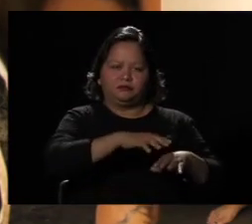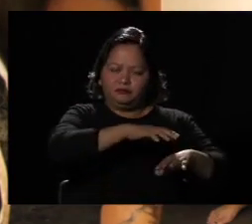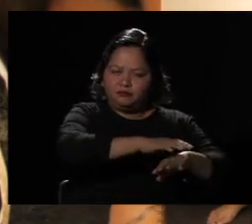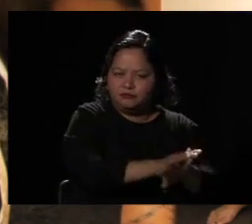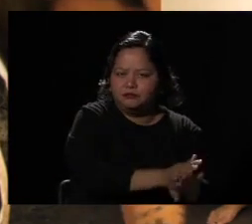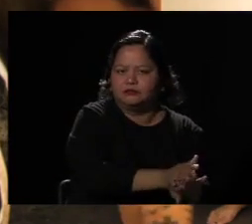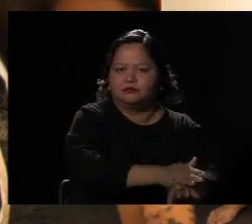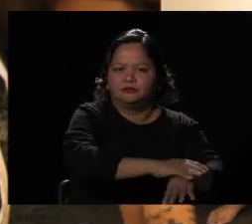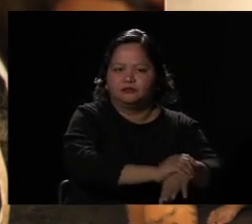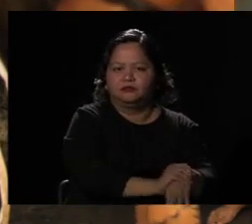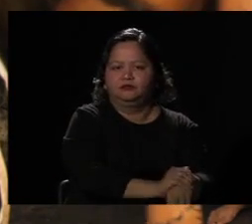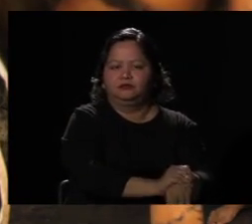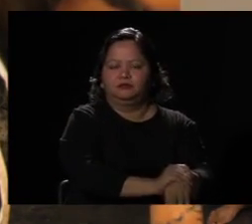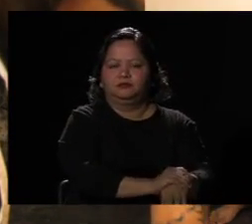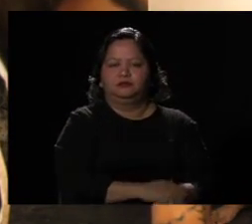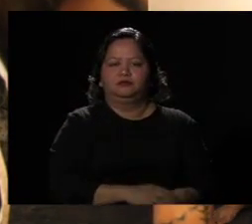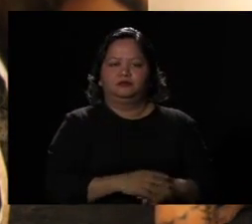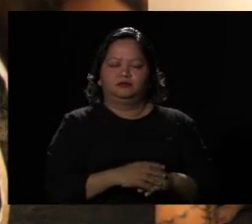ugot